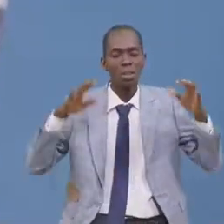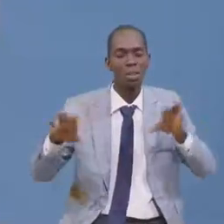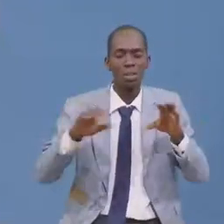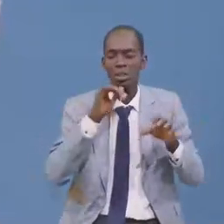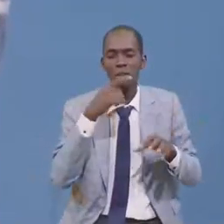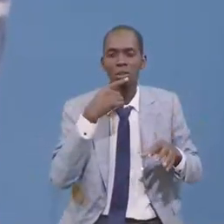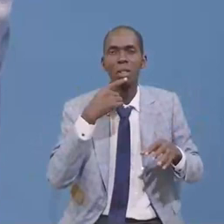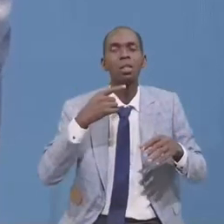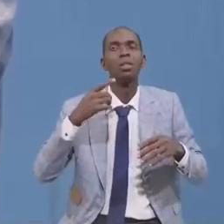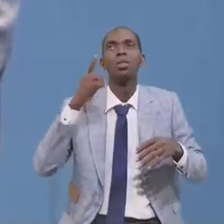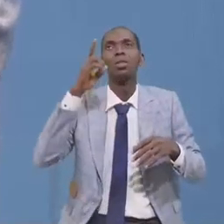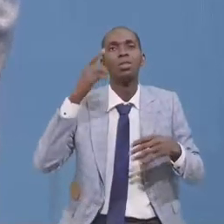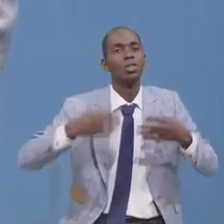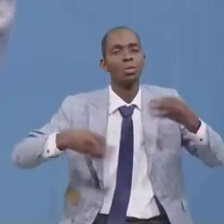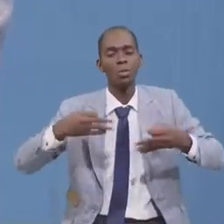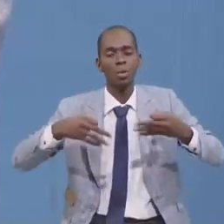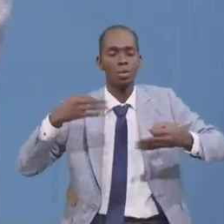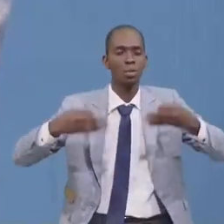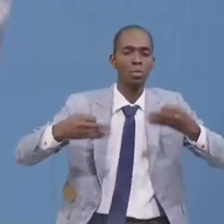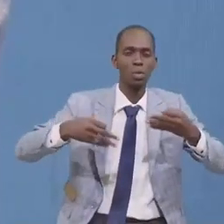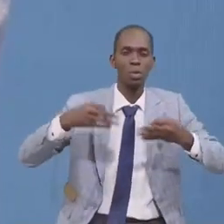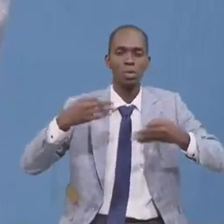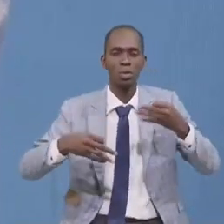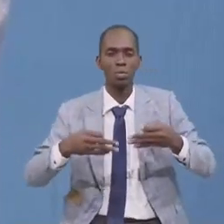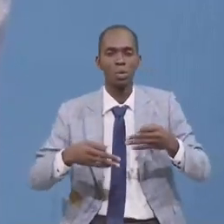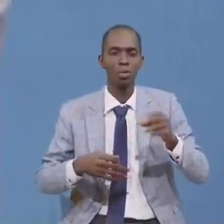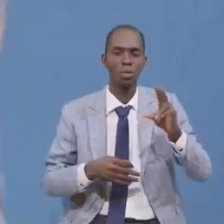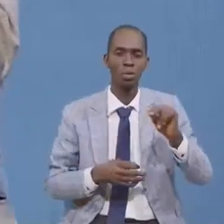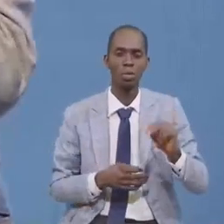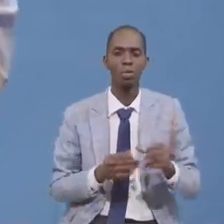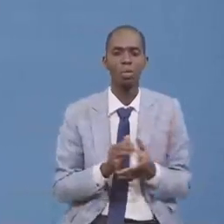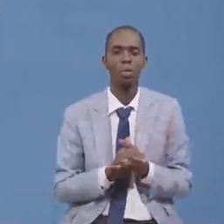Ils n'ont pas crié « Justice, justice, justice ».